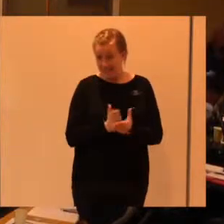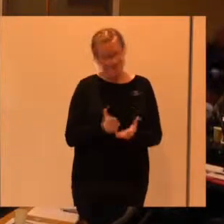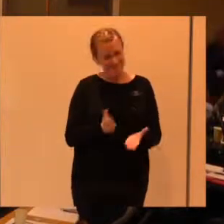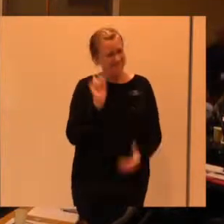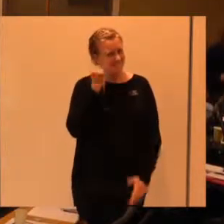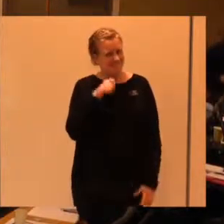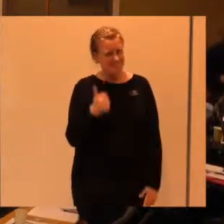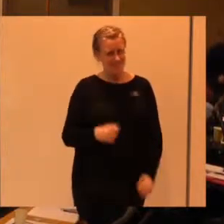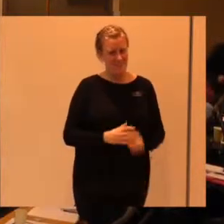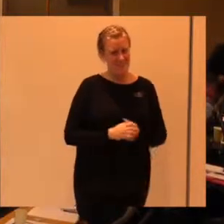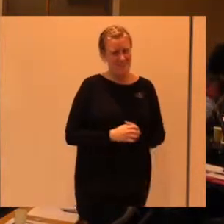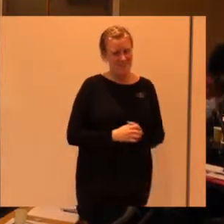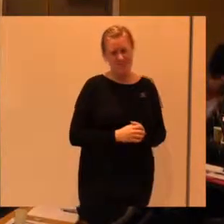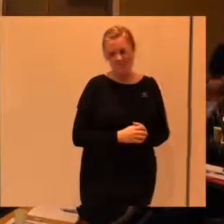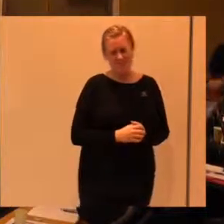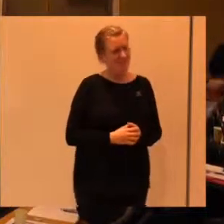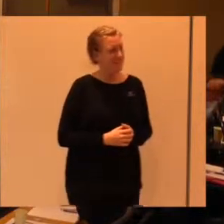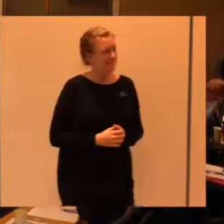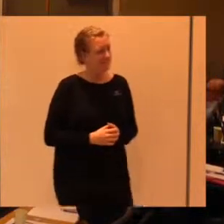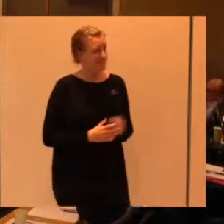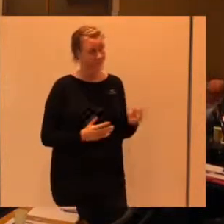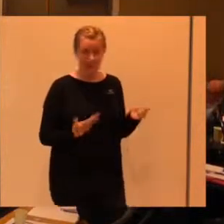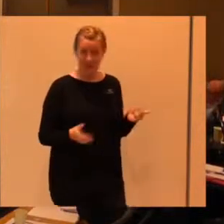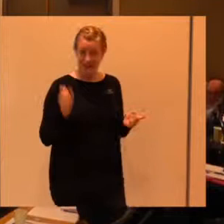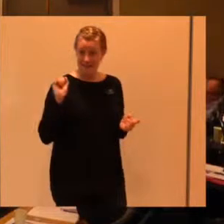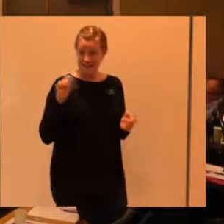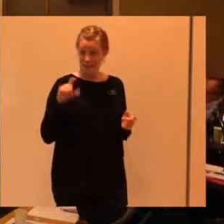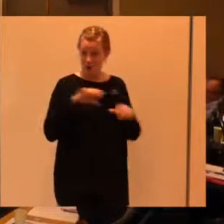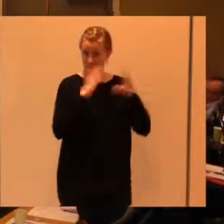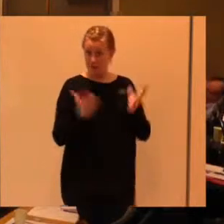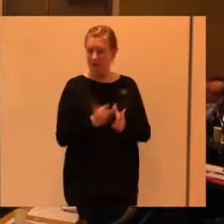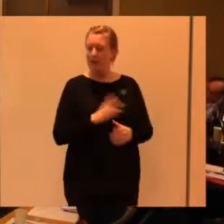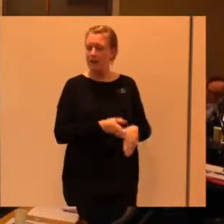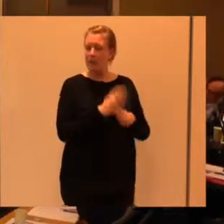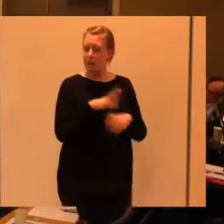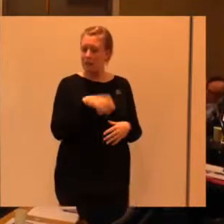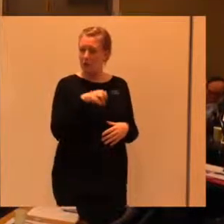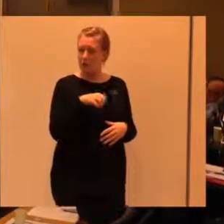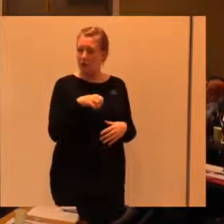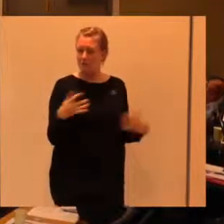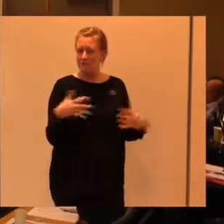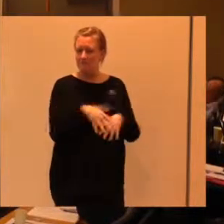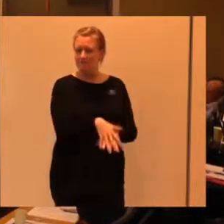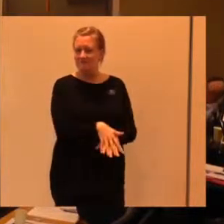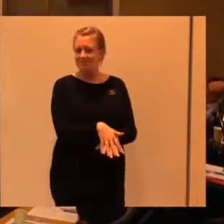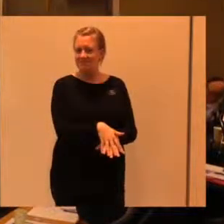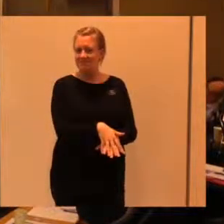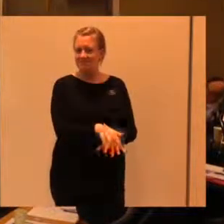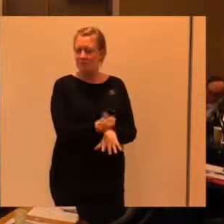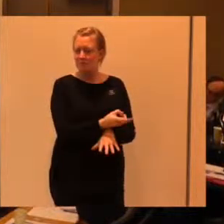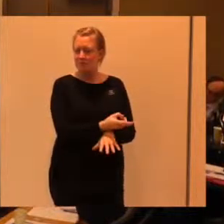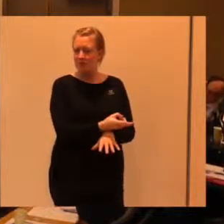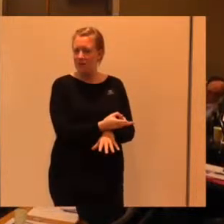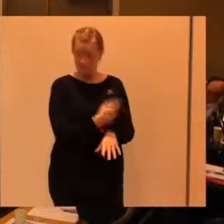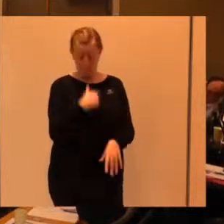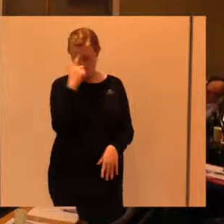vad är det? Pratar vi den digitala världen nu eller den byggda miljön? Ja, vi pratar båda samtidigt. Och det kommer att bli mer och mer på det